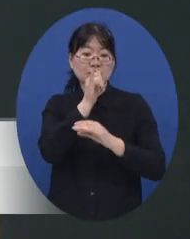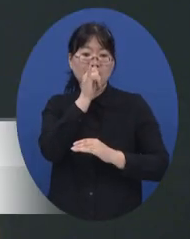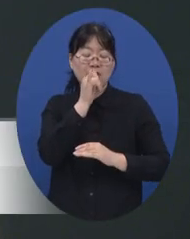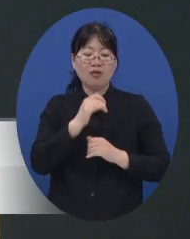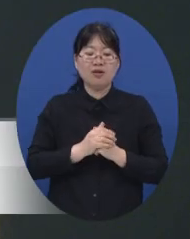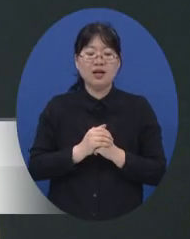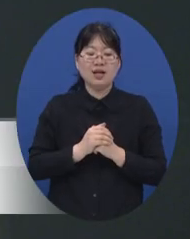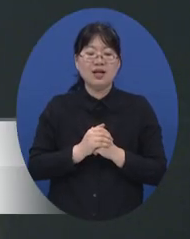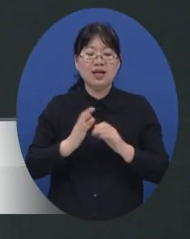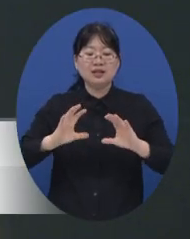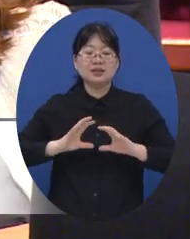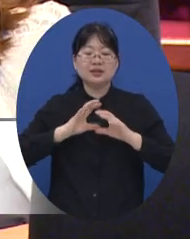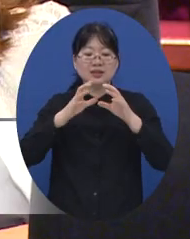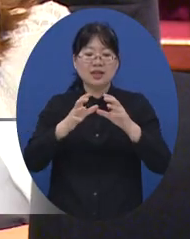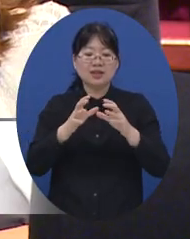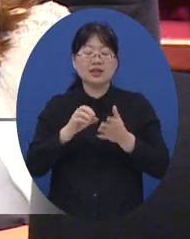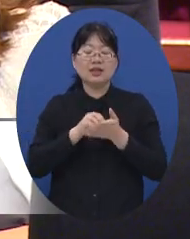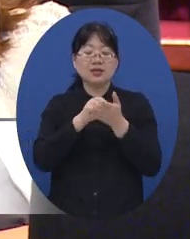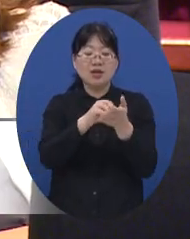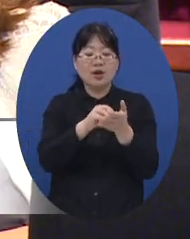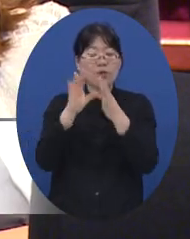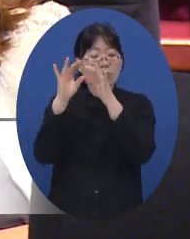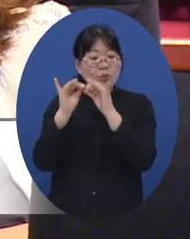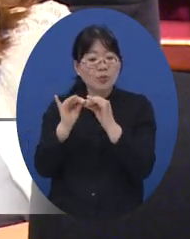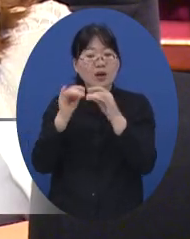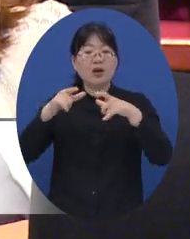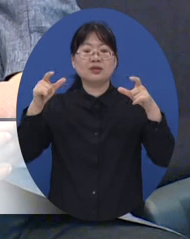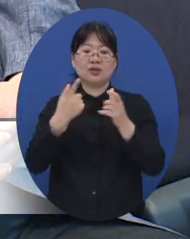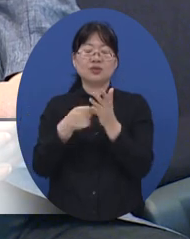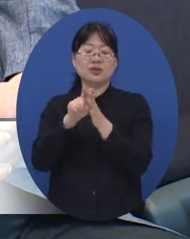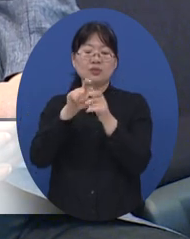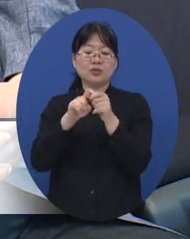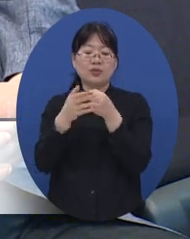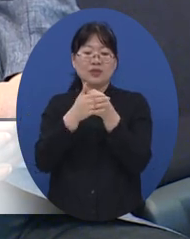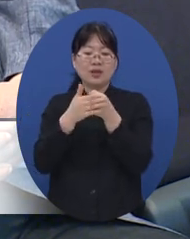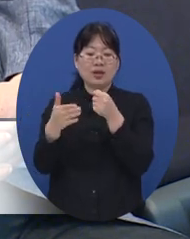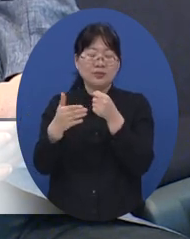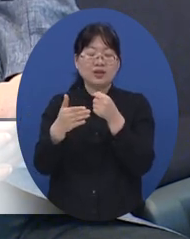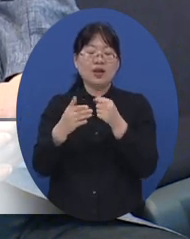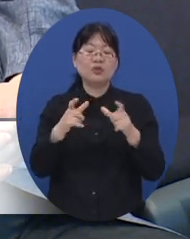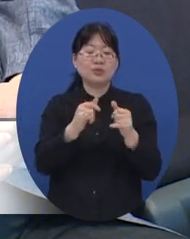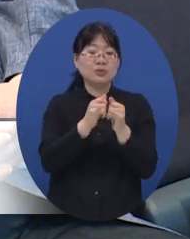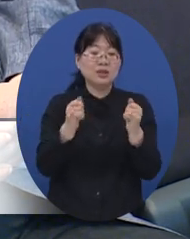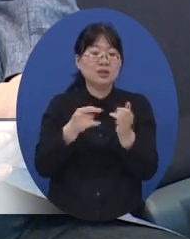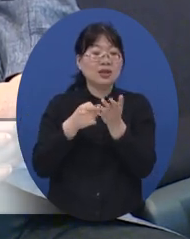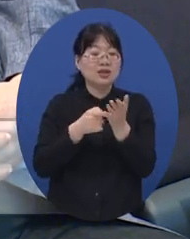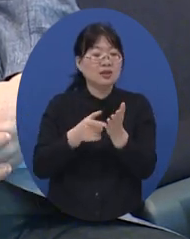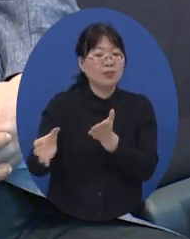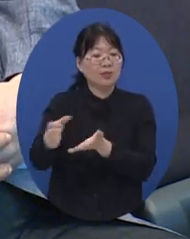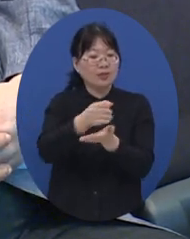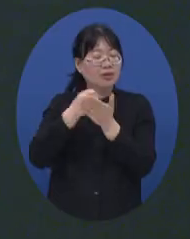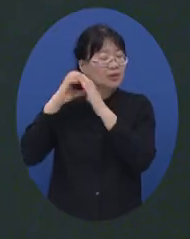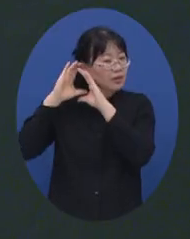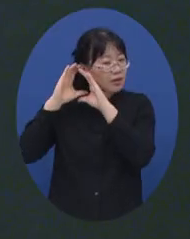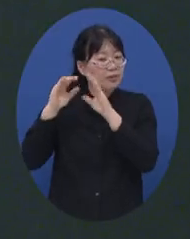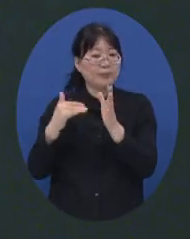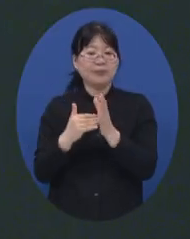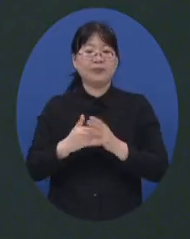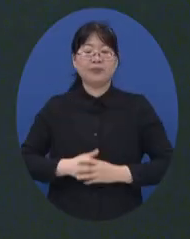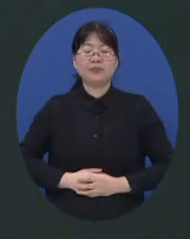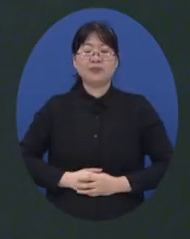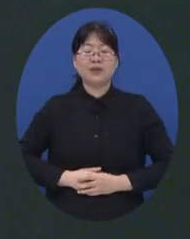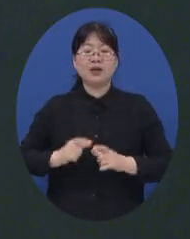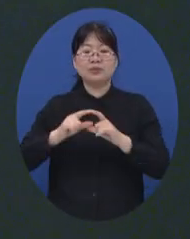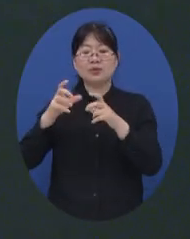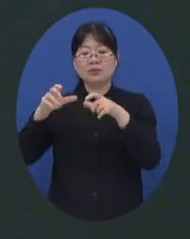경기도는 DMZ 세계유산 등재 추진에 공감대를 확산하기 위해 접경 지역 주민들의 의견을 들었습니다.